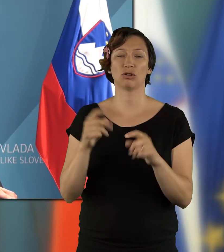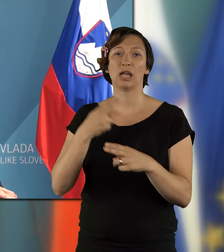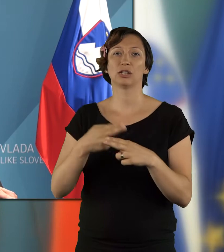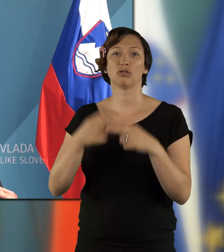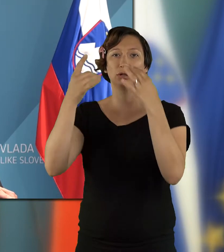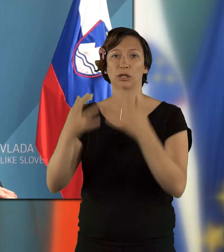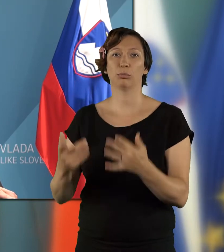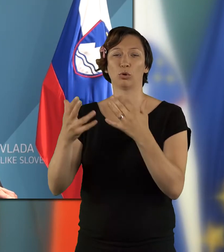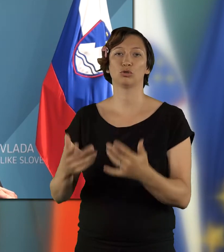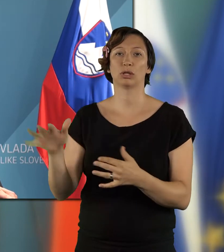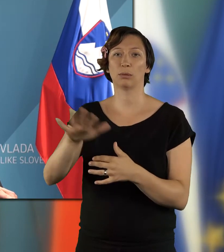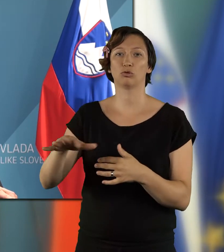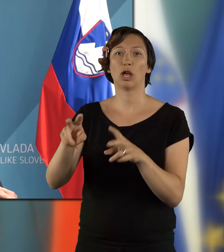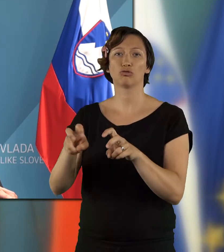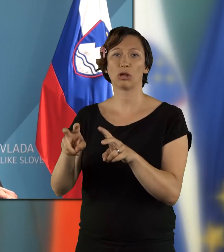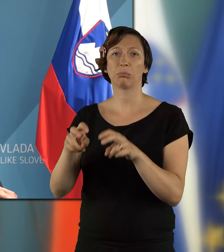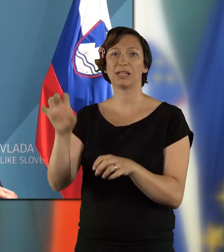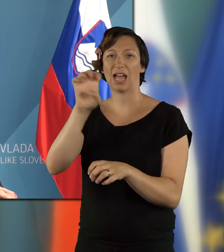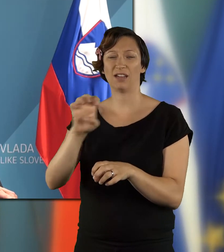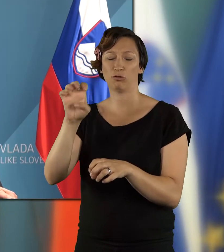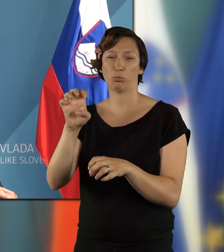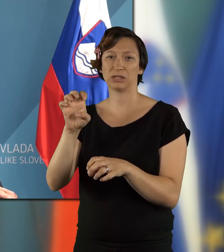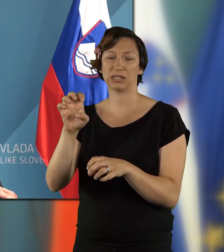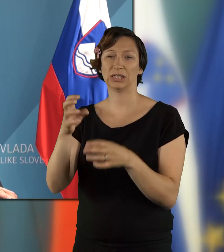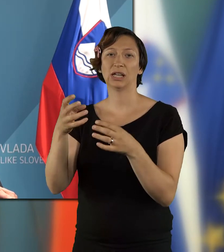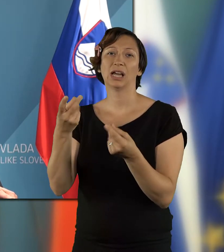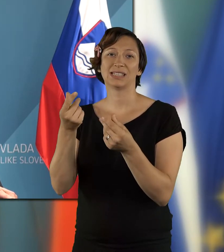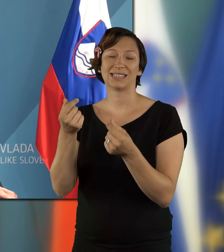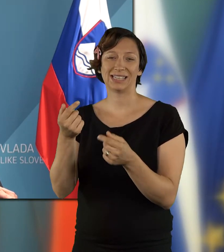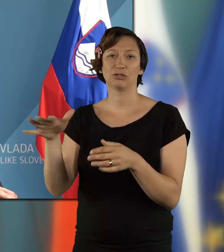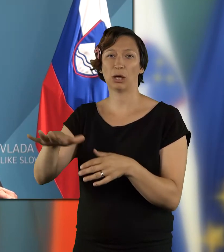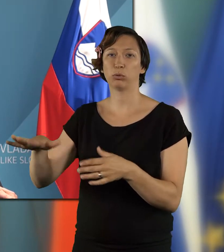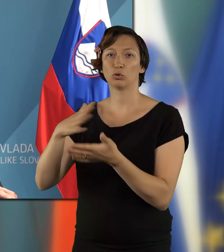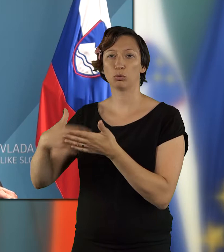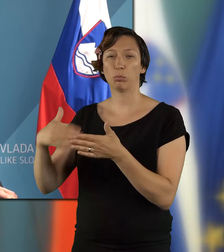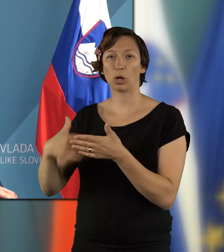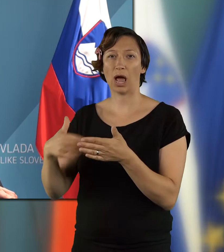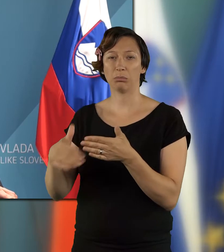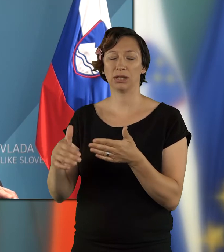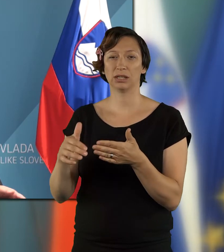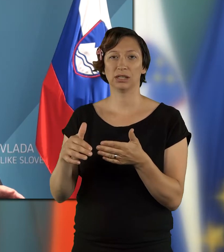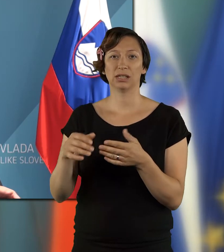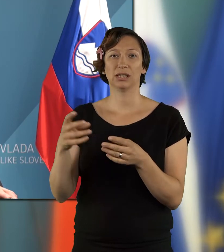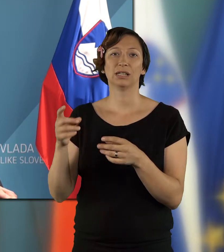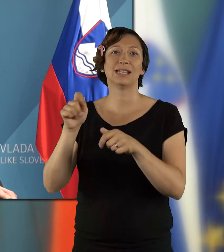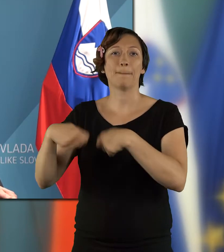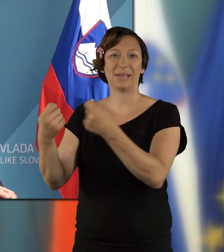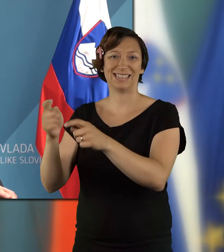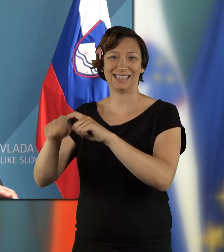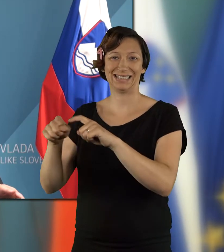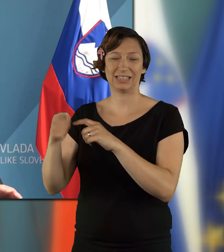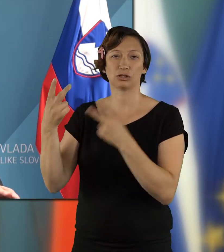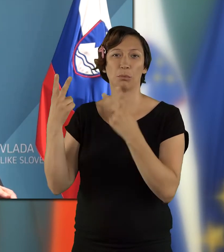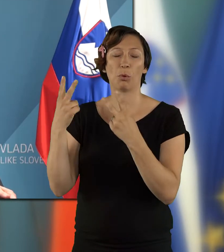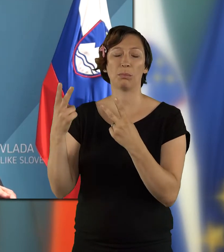državnega proračuna na področju črpanja evropskih sredstev in pa na področju porabe sredstev, namenskih sredstev, ki